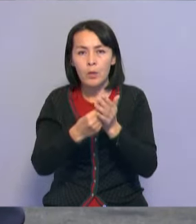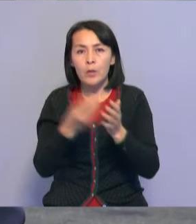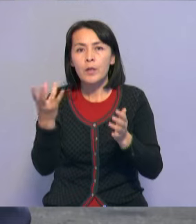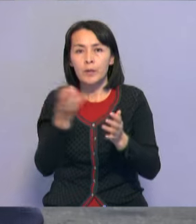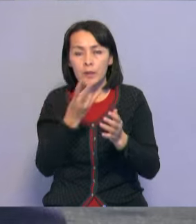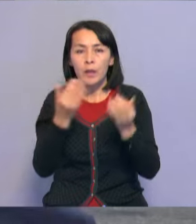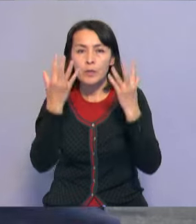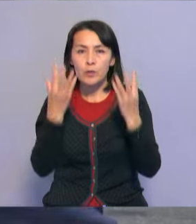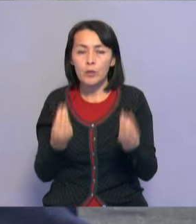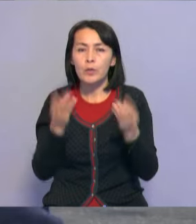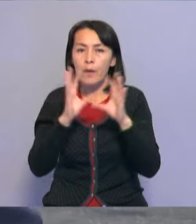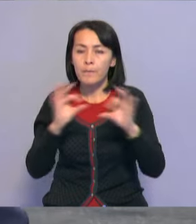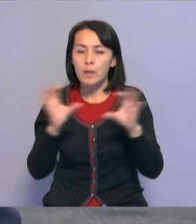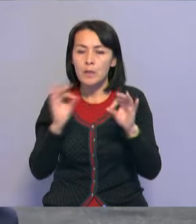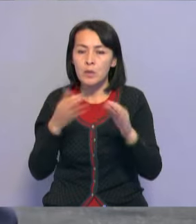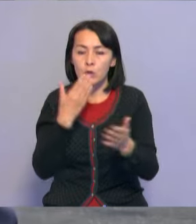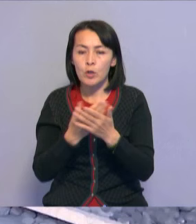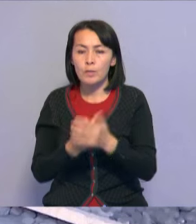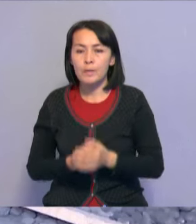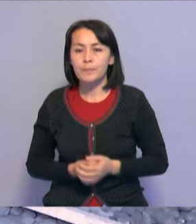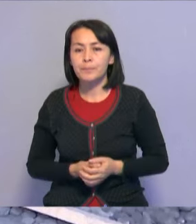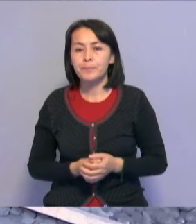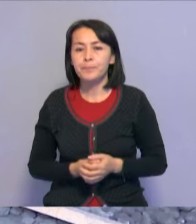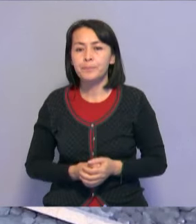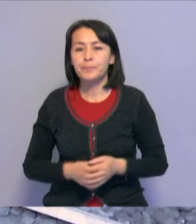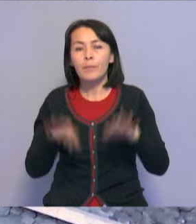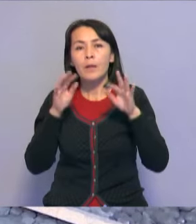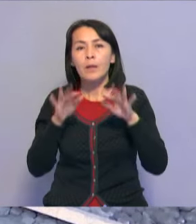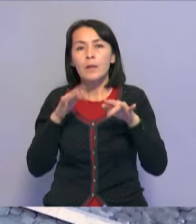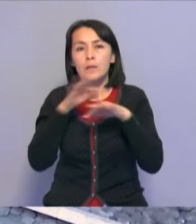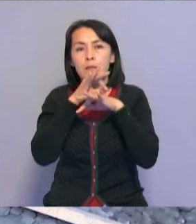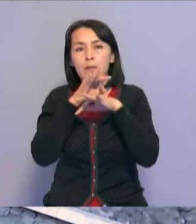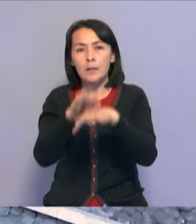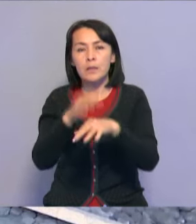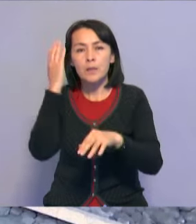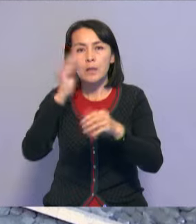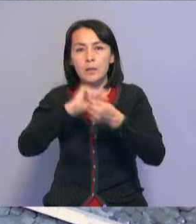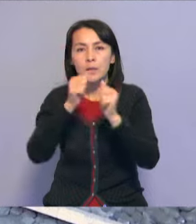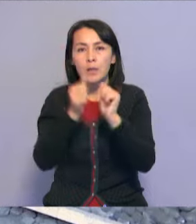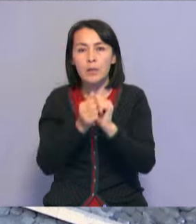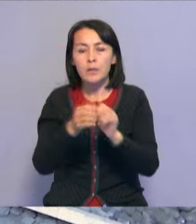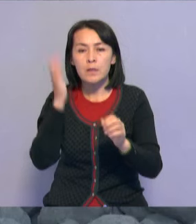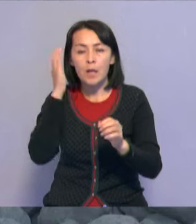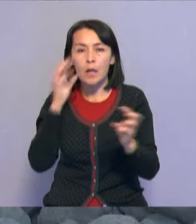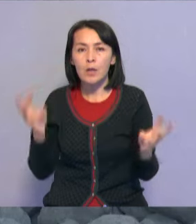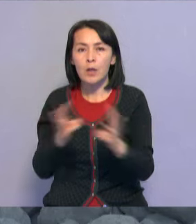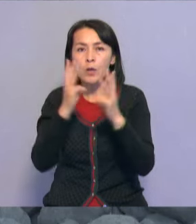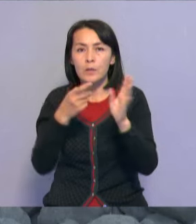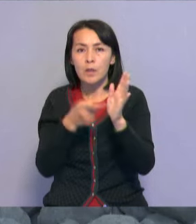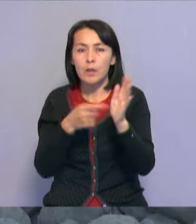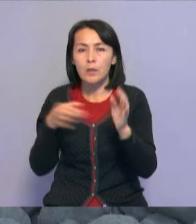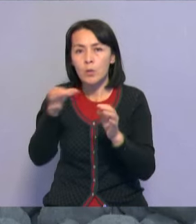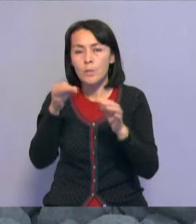мен қазіргі таңнан қамдануын сұранамыз. Операторлар тасымалдайтын көмір Шұбаркөлдің қара отыны. Ол Қарағанды